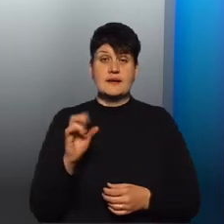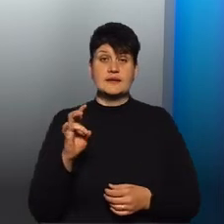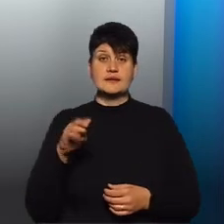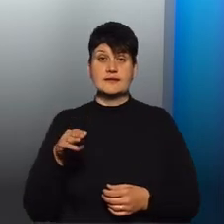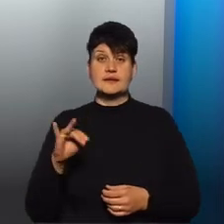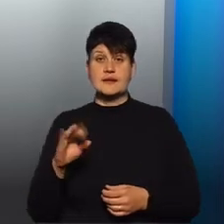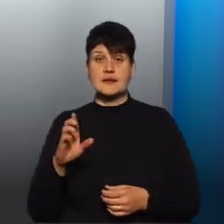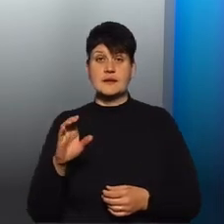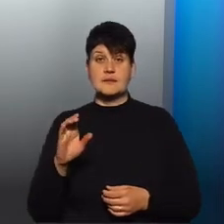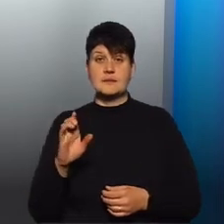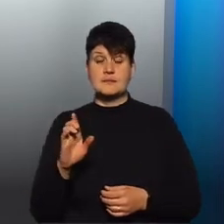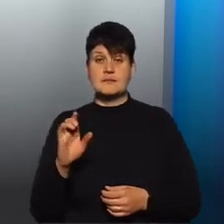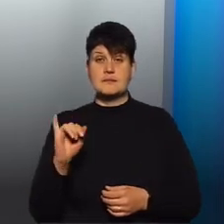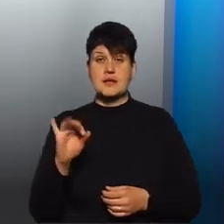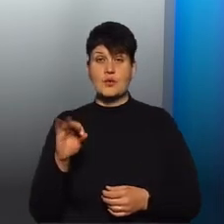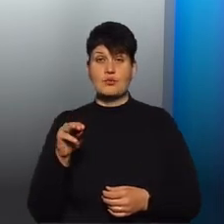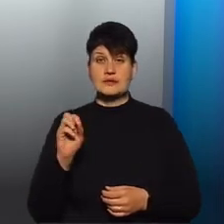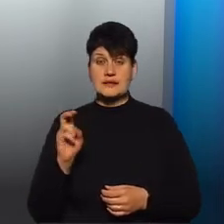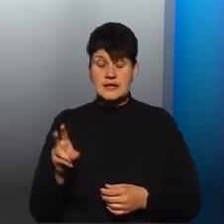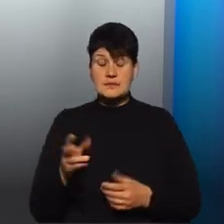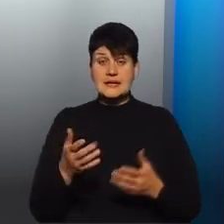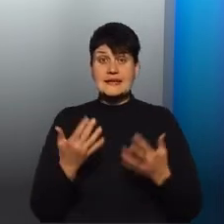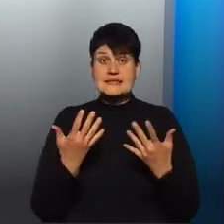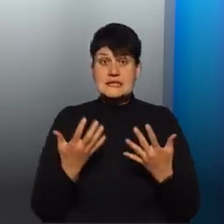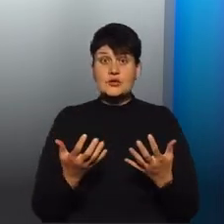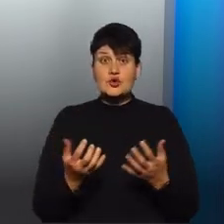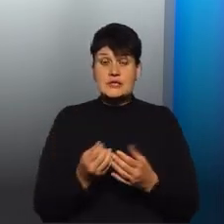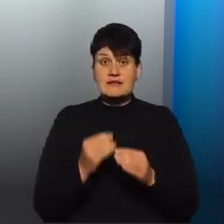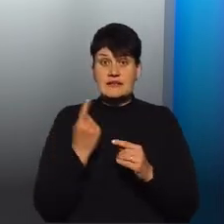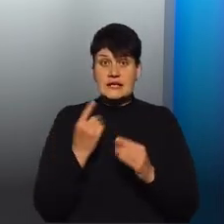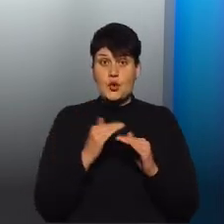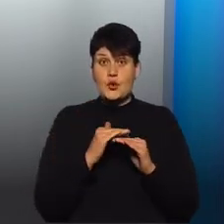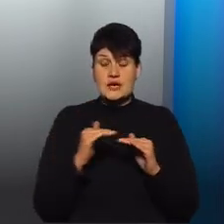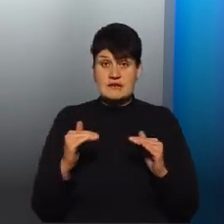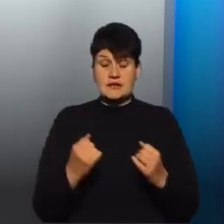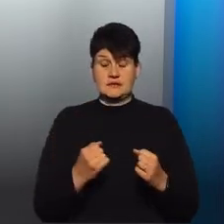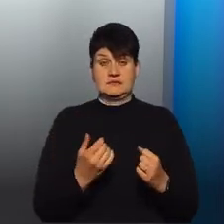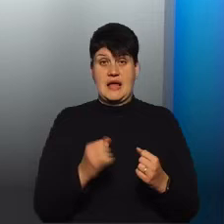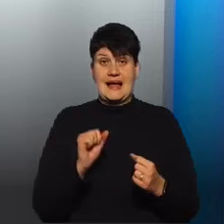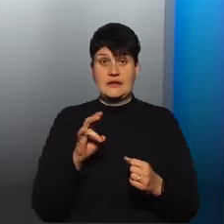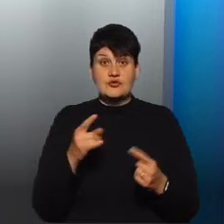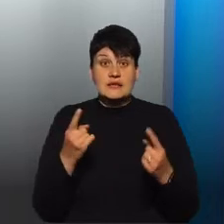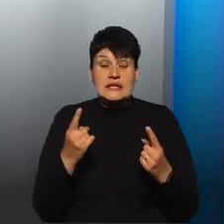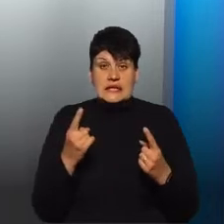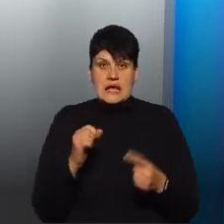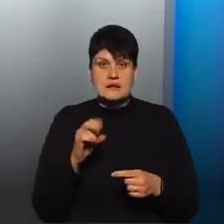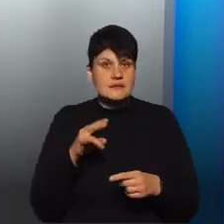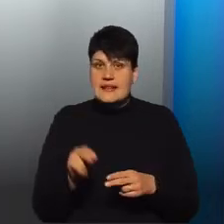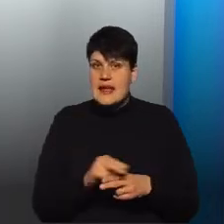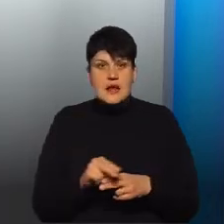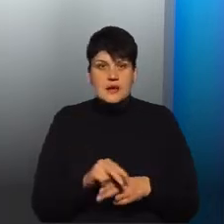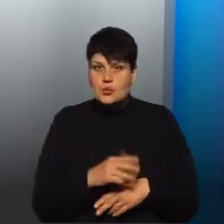настільки досягли рівня антибіотикорезистентності, що вже досить такі потужні антибіотики не лікують хворобу. І ми